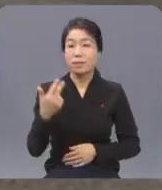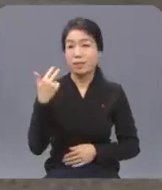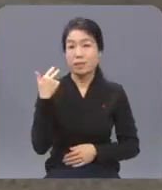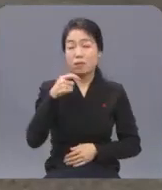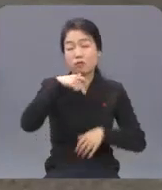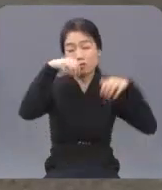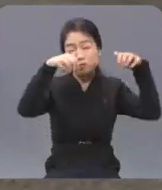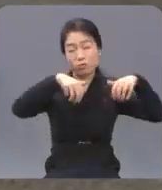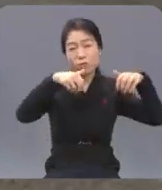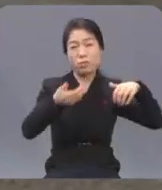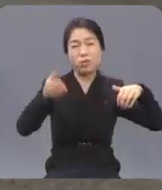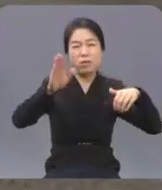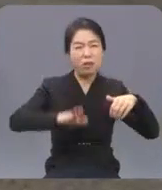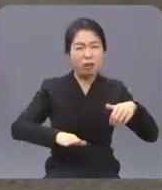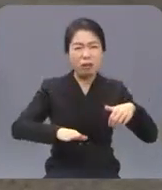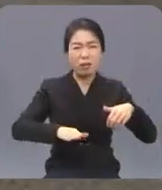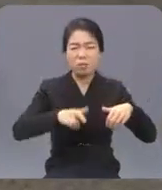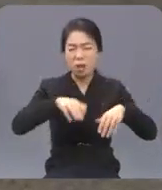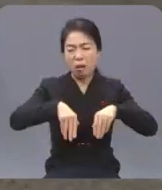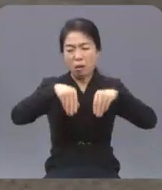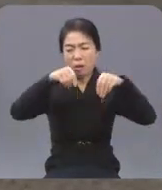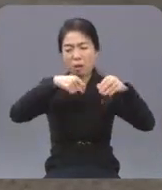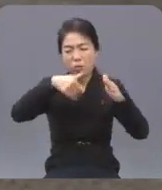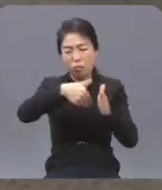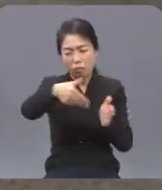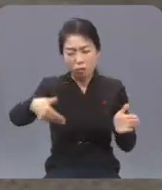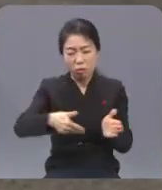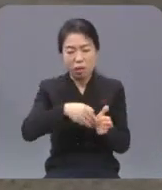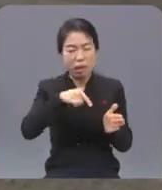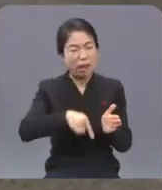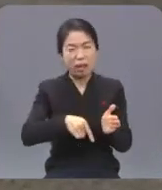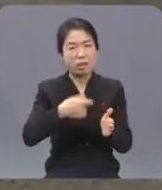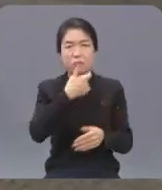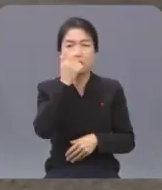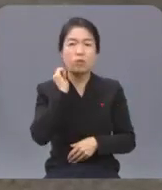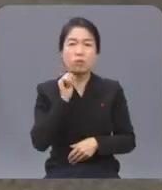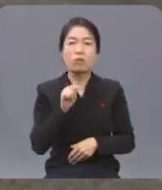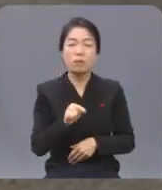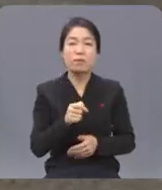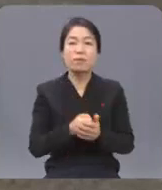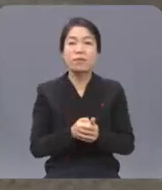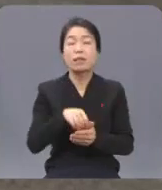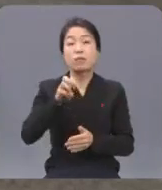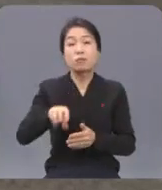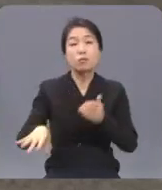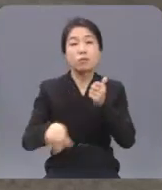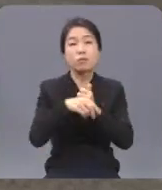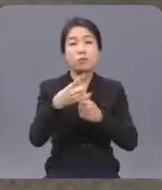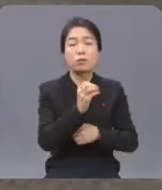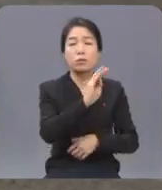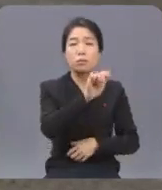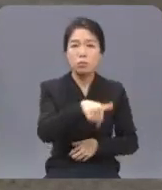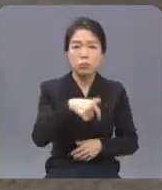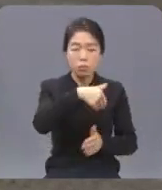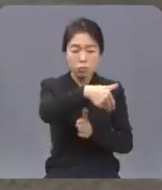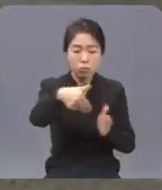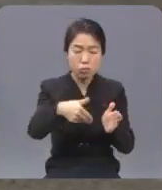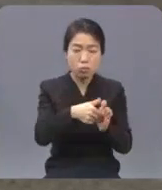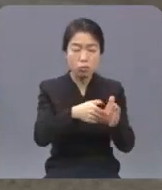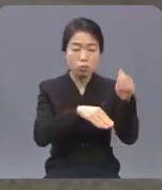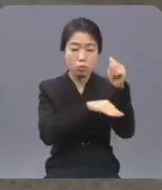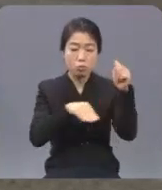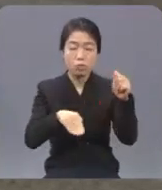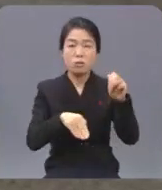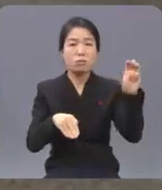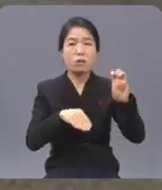지난주에 비가 내렸지만 목마른 상수원을 채우기에는 역부족이었나 봅니다. 광주의 주 상수원인 동복호 저수율이